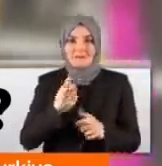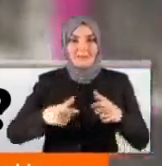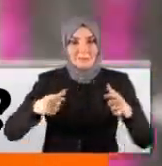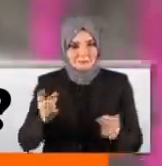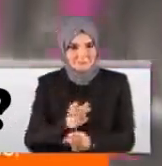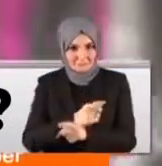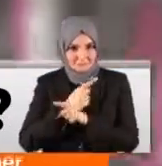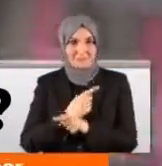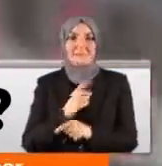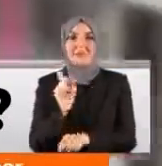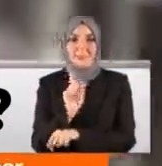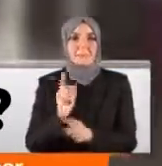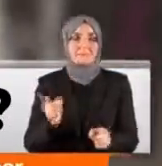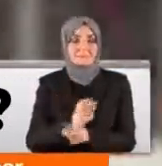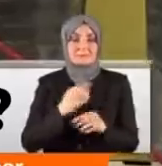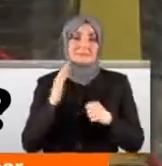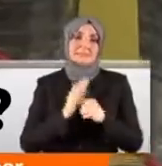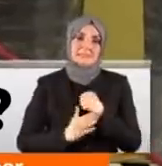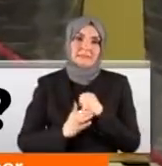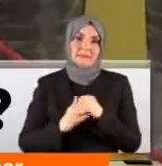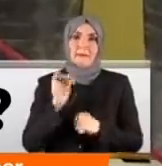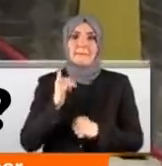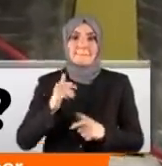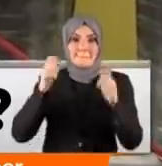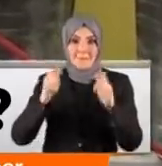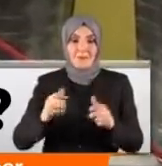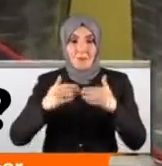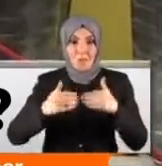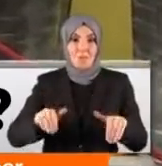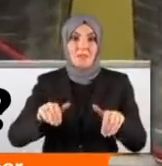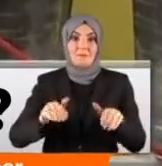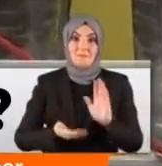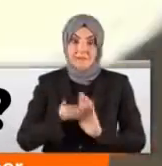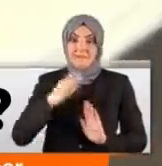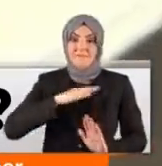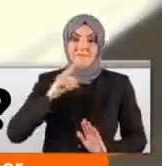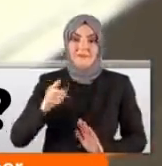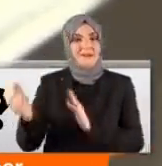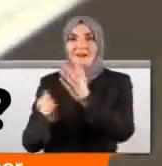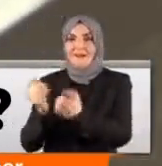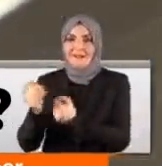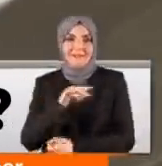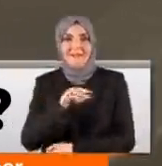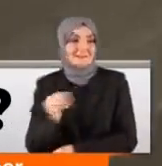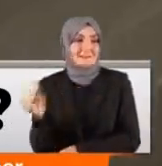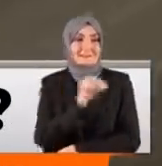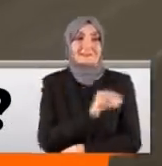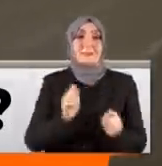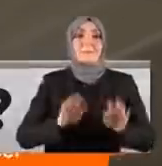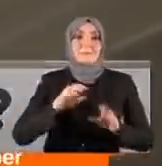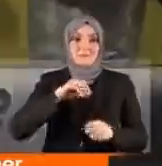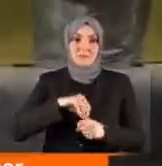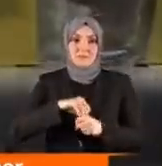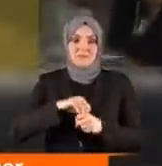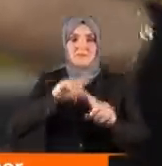onlarda Hatta marketler Tedbiri biraz daha arttırdık insanlar alıp kasaya gelmesinler diye o rafların üzeri çapraz bir şekilde